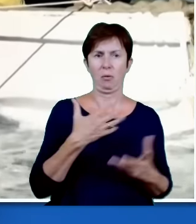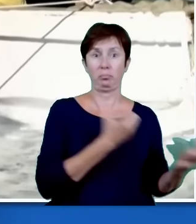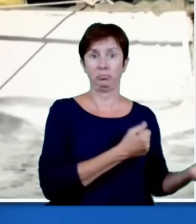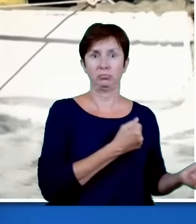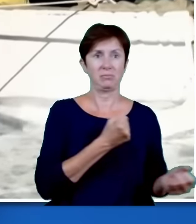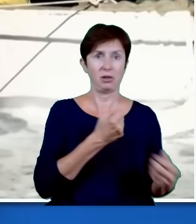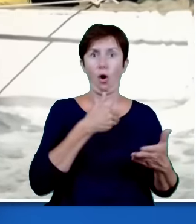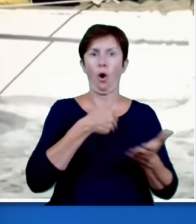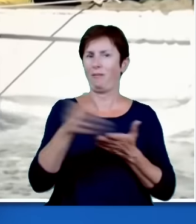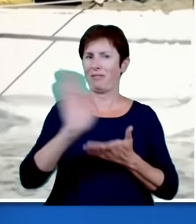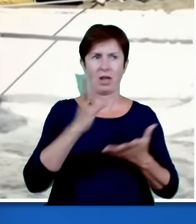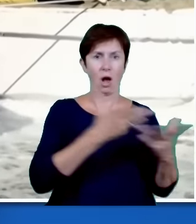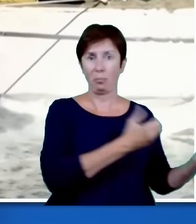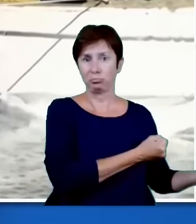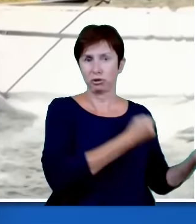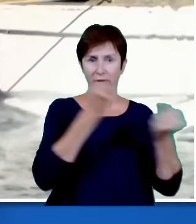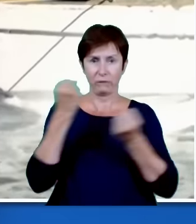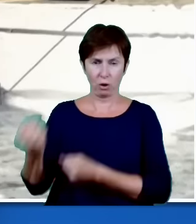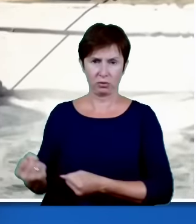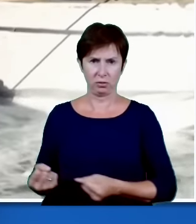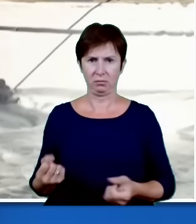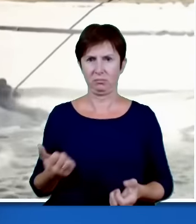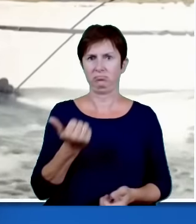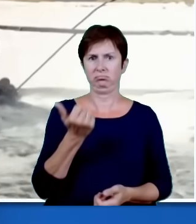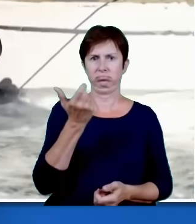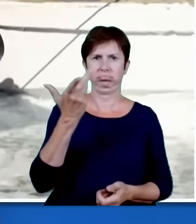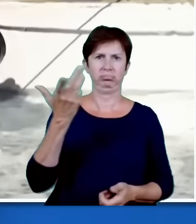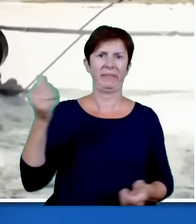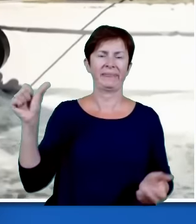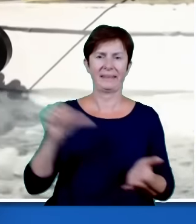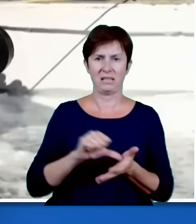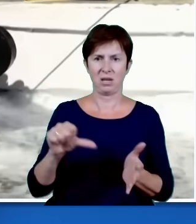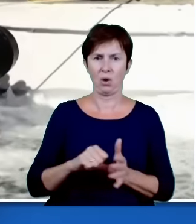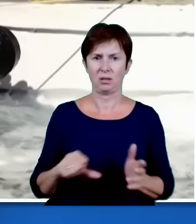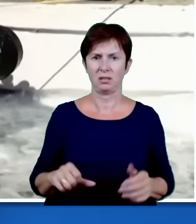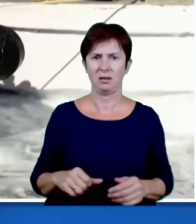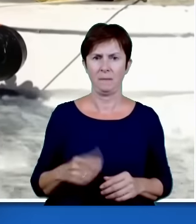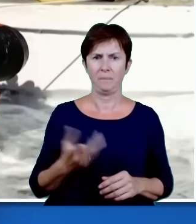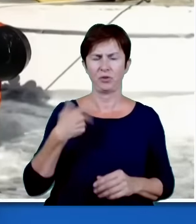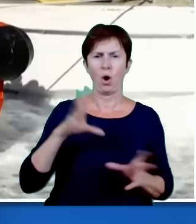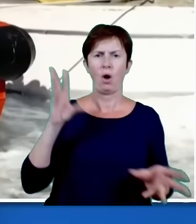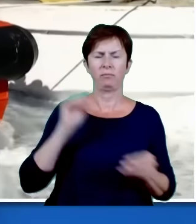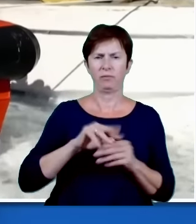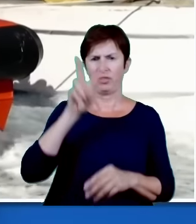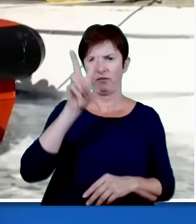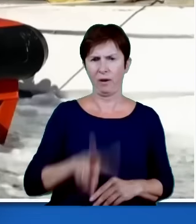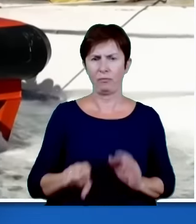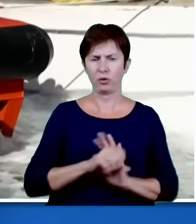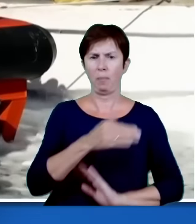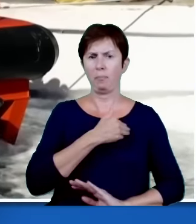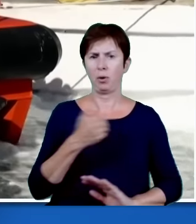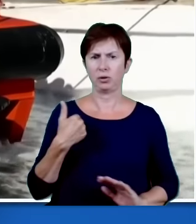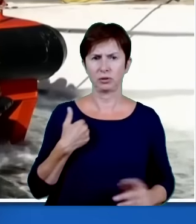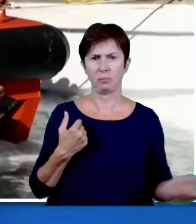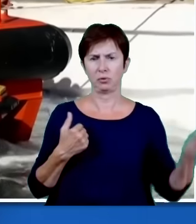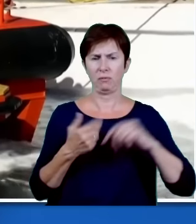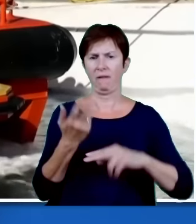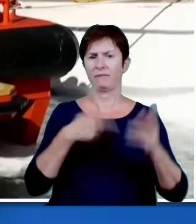tutaj przecież te liczby idą już w tej chwili w tysiące przecież w ciągu ostatnich dwóch miesięcy do Polski przywieziono więcej ludzi